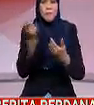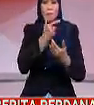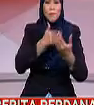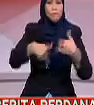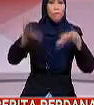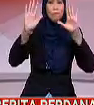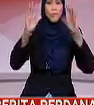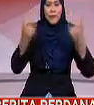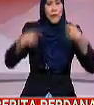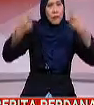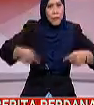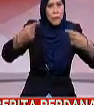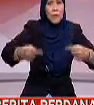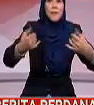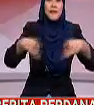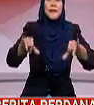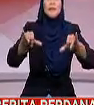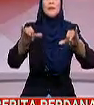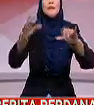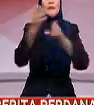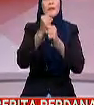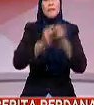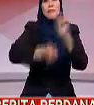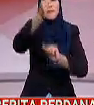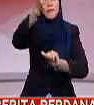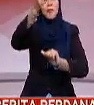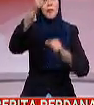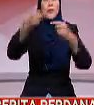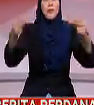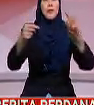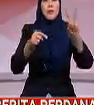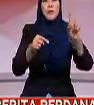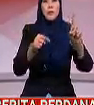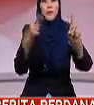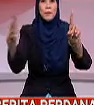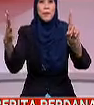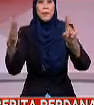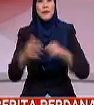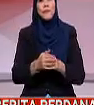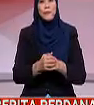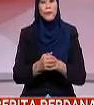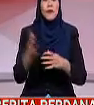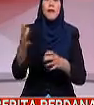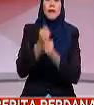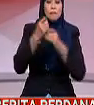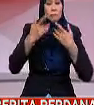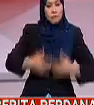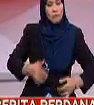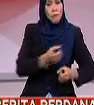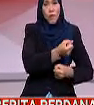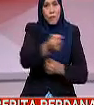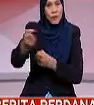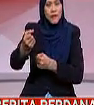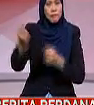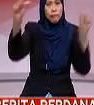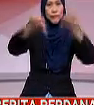set pertama berulang segera bangkit memenangi set kedua dengan keputusan 21-15. Kemenangan itu menebus kekecewaan Bomber Fighters